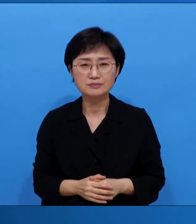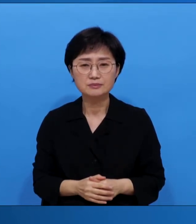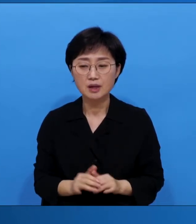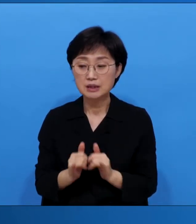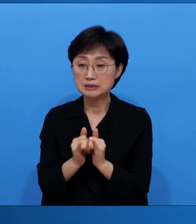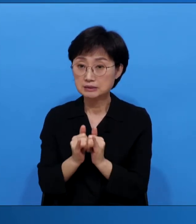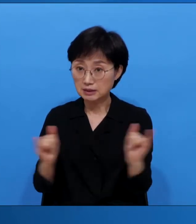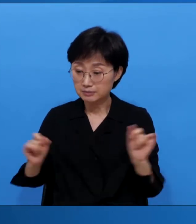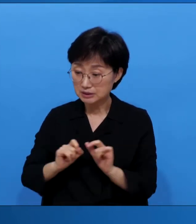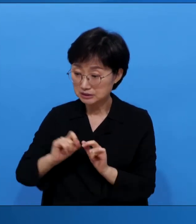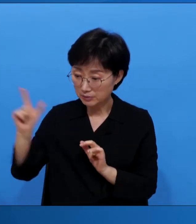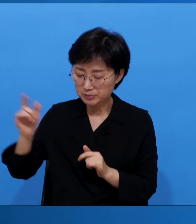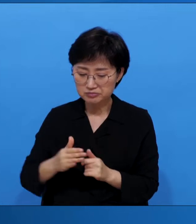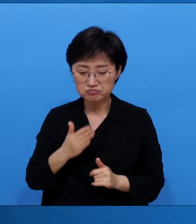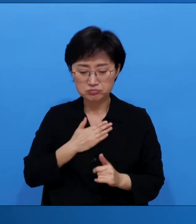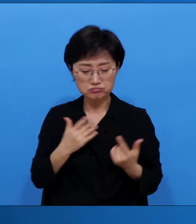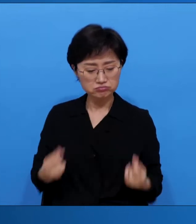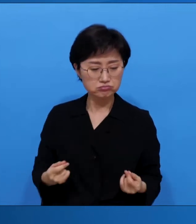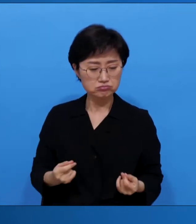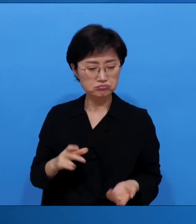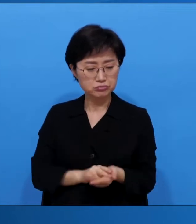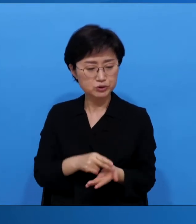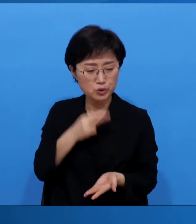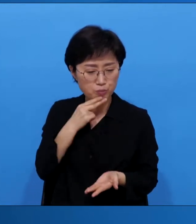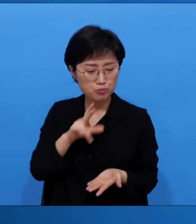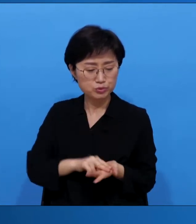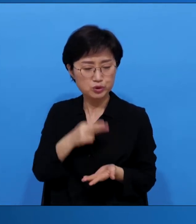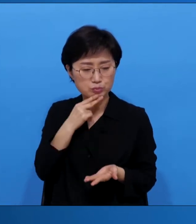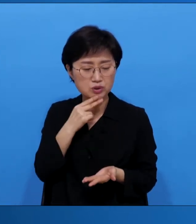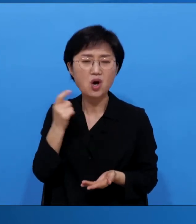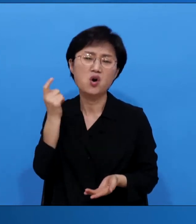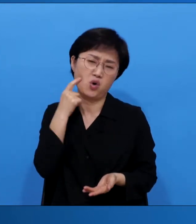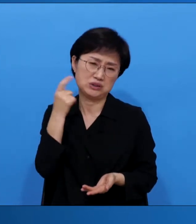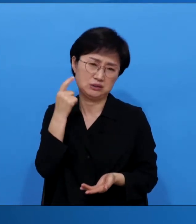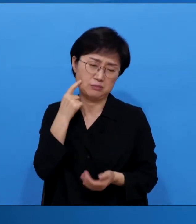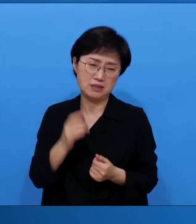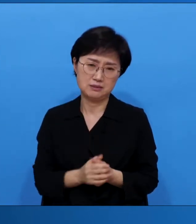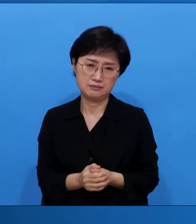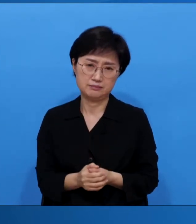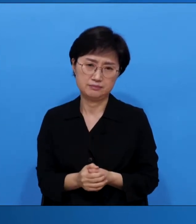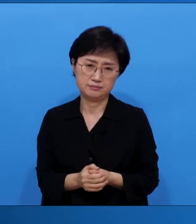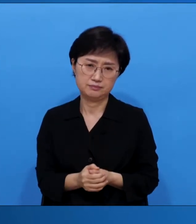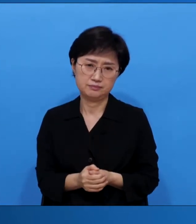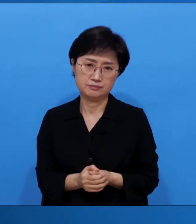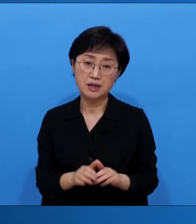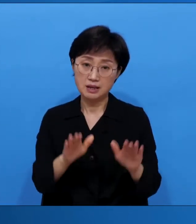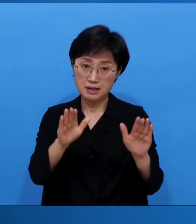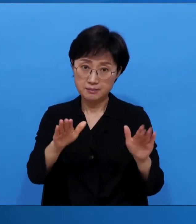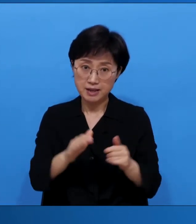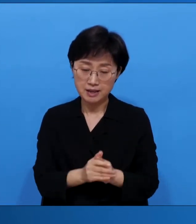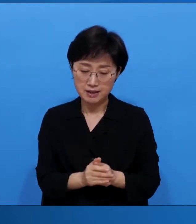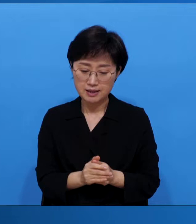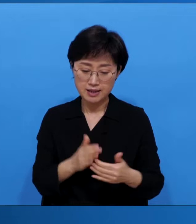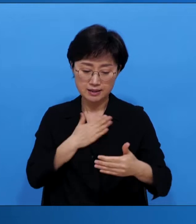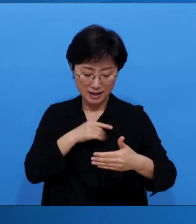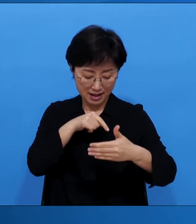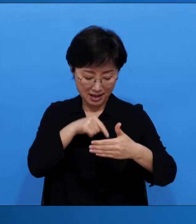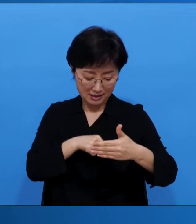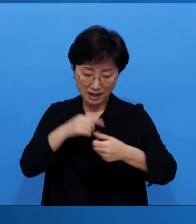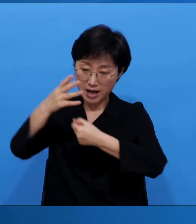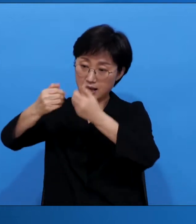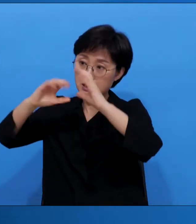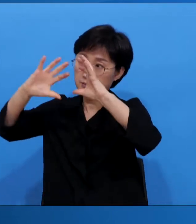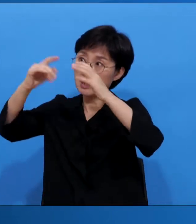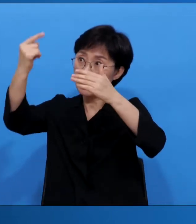거짓말 한다니까요. But most people lie to themselves. 하나님의 나라 임하면 근원적으로 치유되어 버려요. When God's kingdom